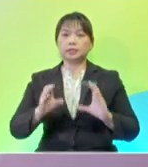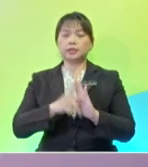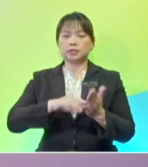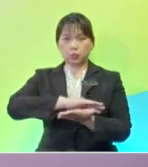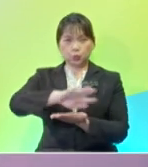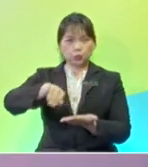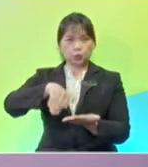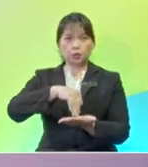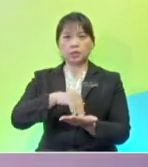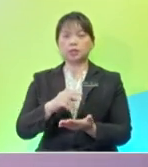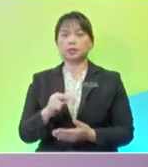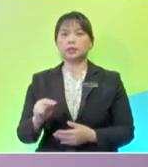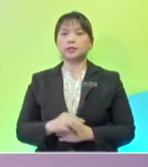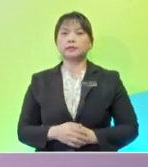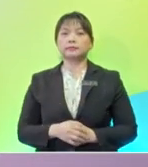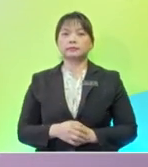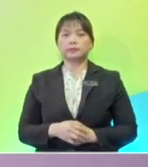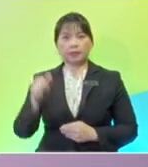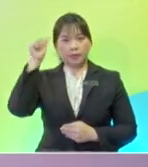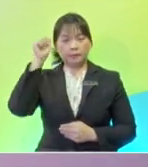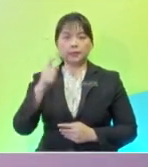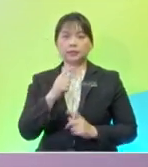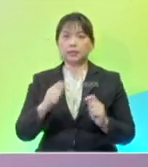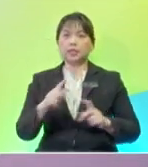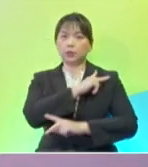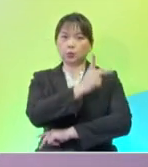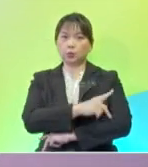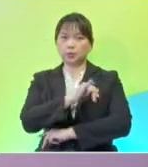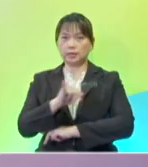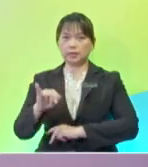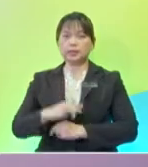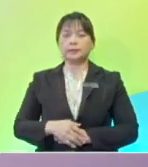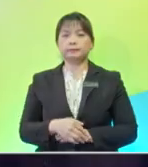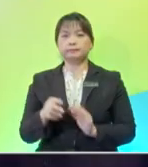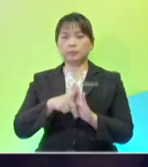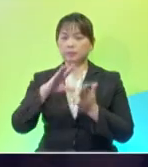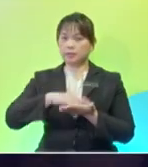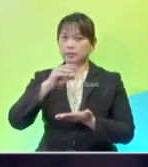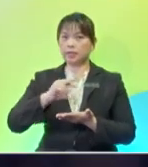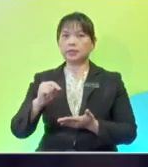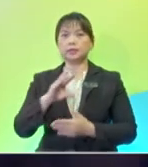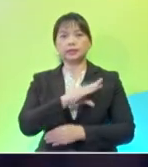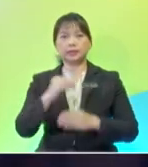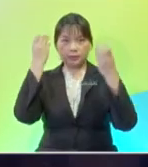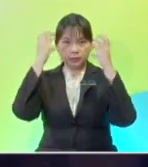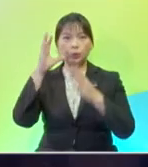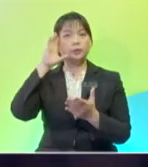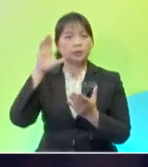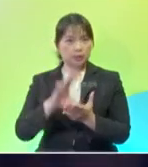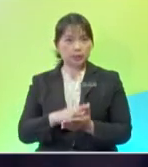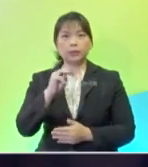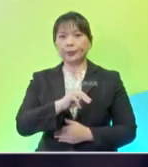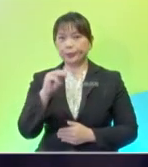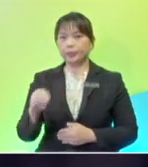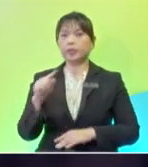Aiman dah dapat menguasai pembelajaran dari awal hingga akhir dan Cikgu percaya murid-murid di rumah juga dapat